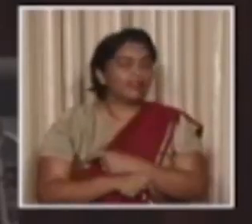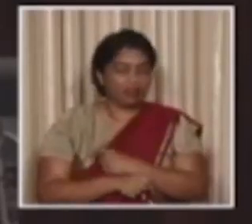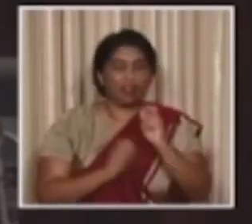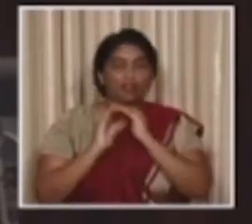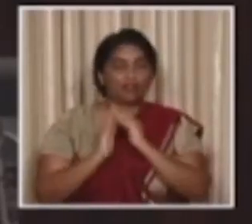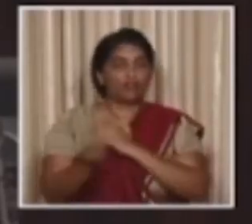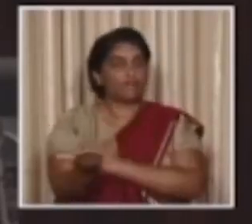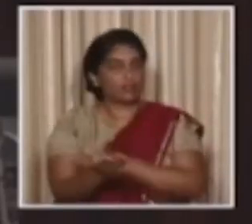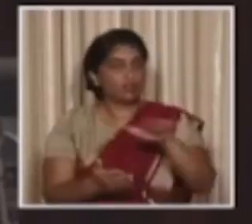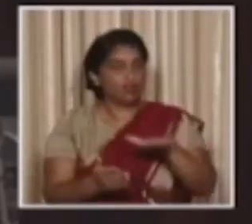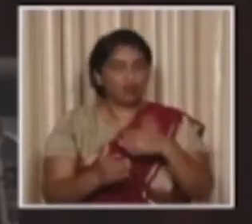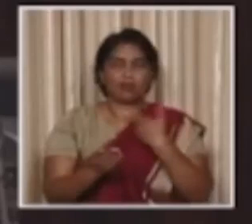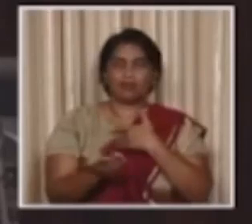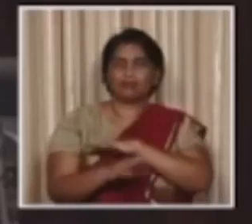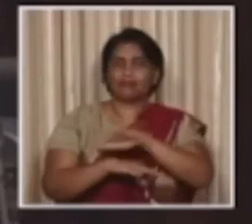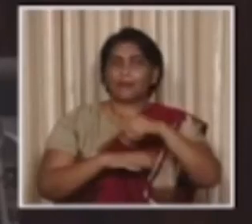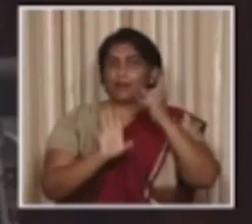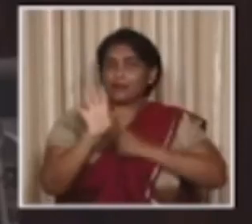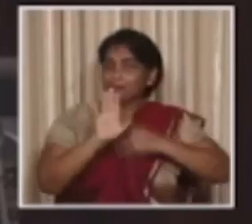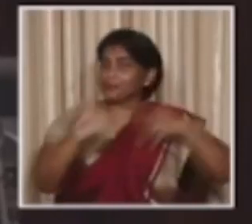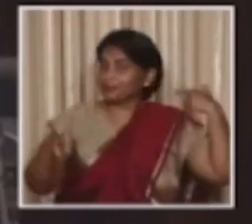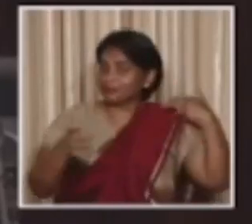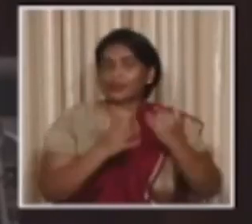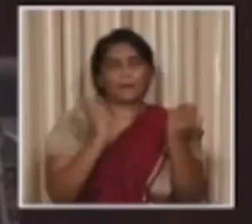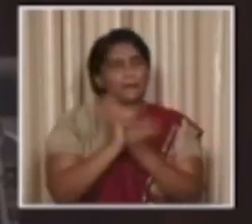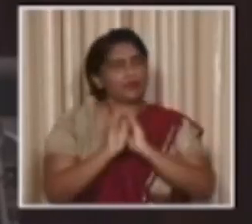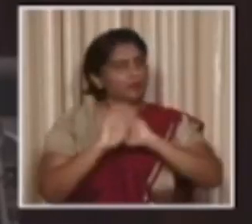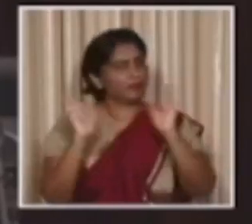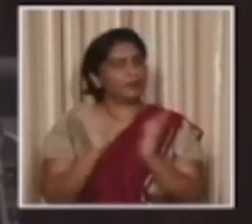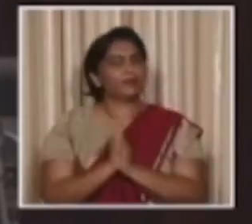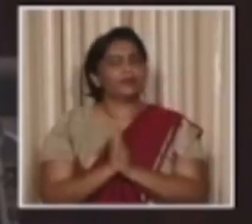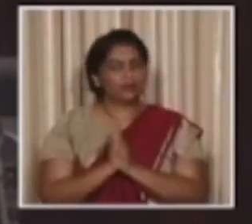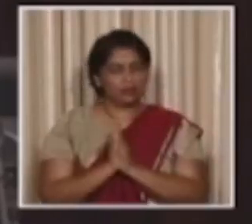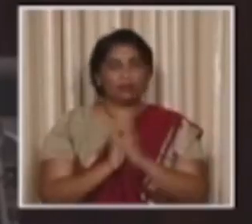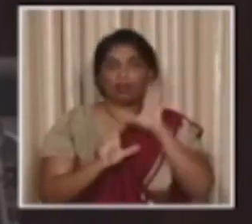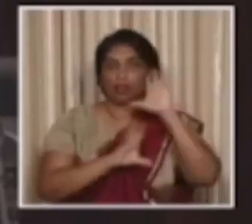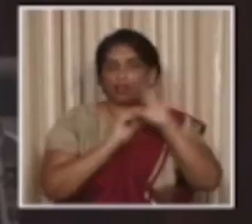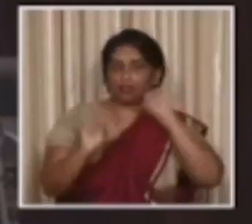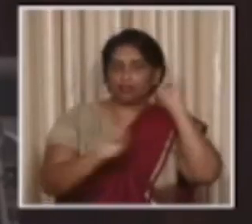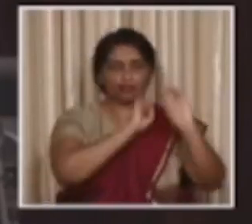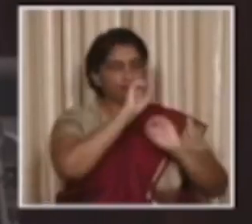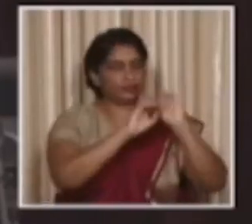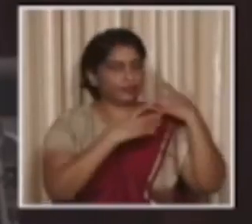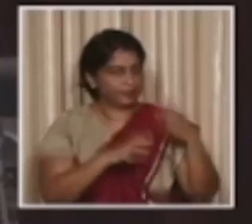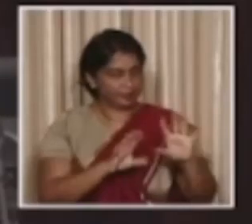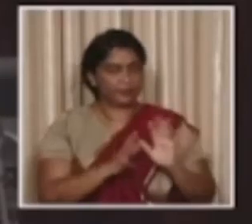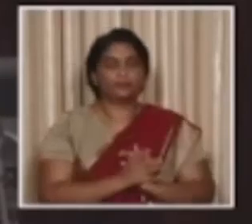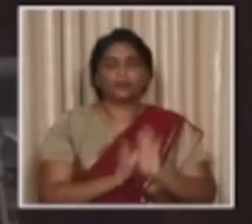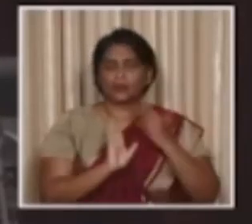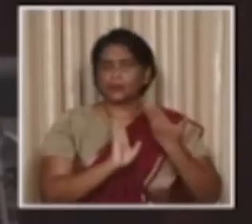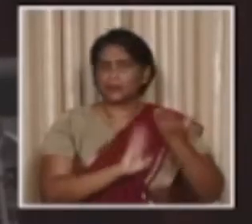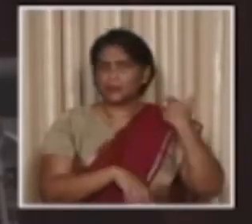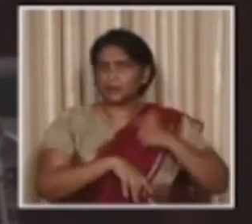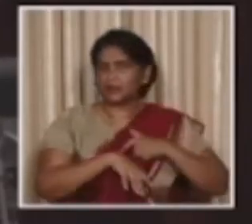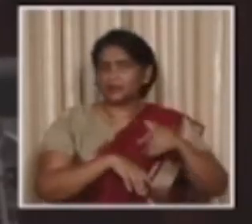ඒ ඔප්පු, ඒ වගේම පත්තිරු අදාළ සියලු ලියකියවිලි ඒ දත්ත කපඩාවට ඇතුල් කරලා තිබුණා. නමුත් පසුගිය